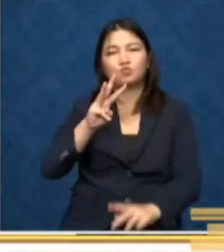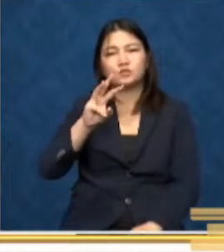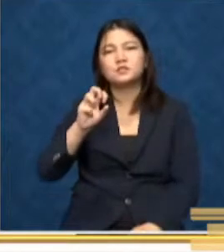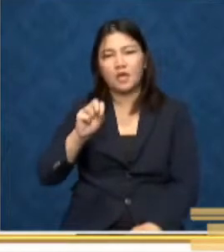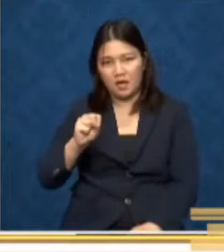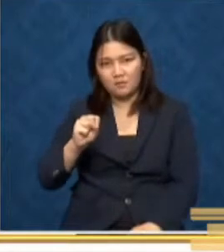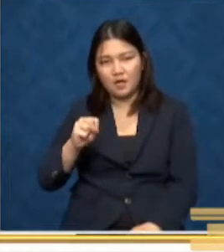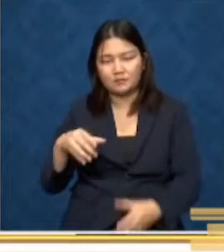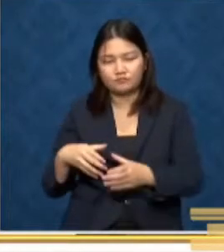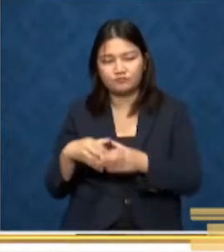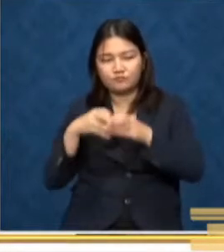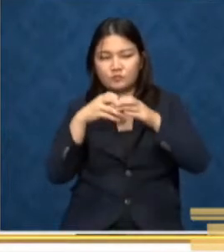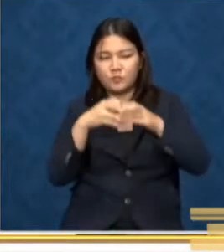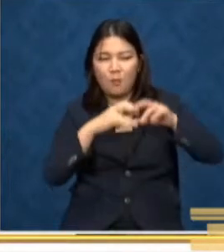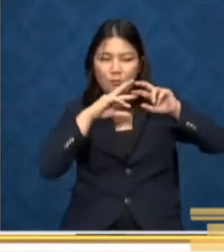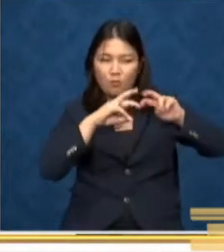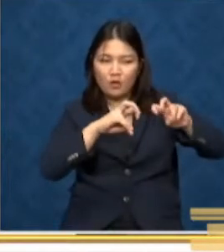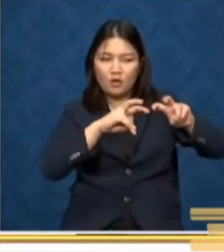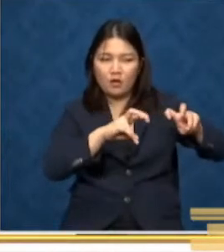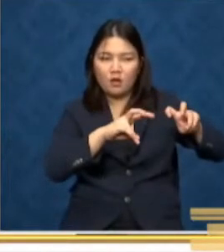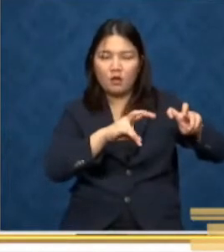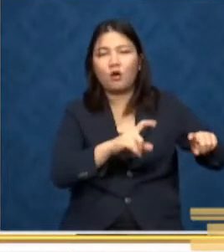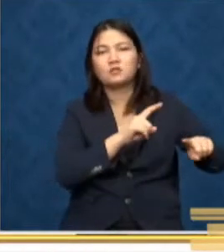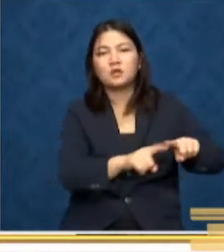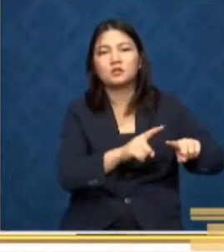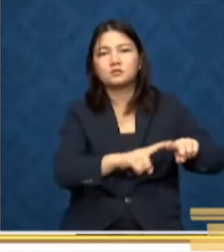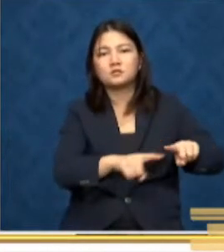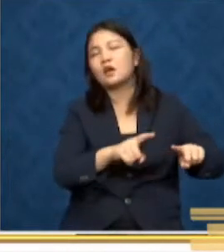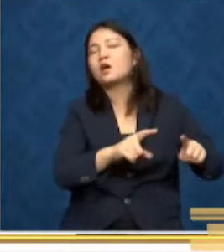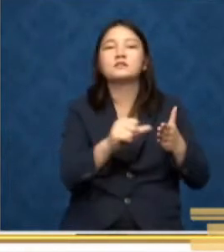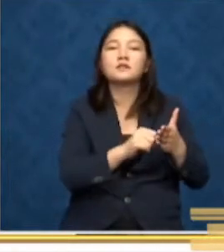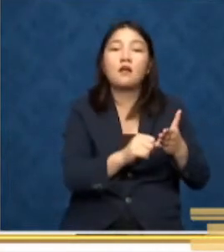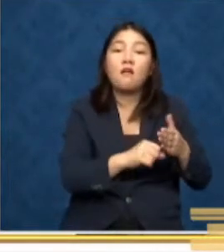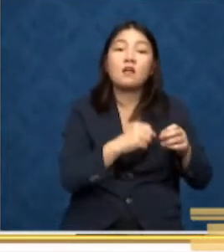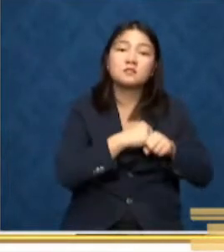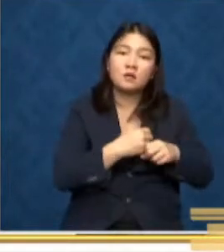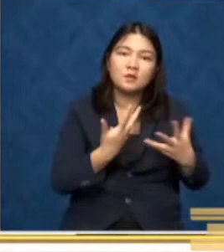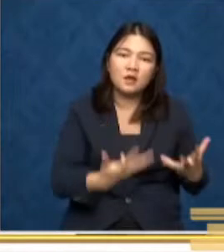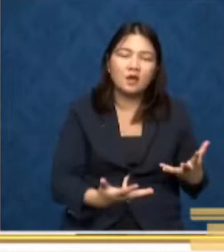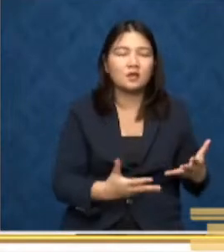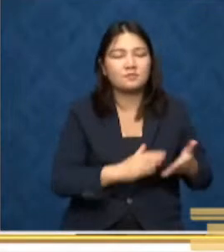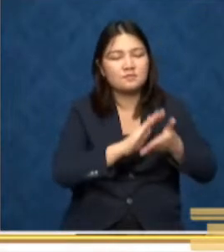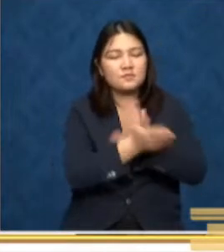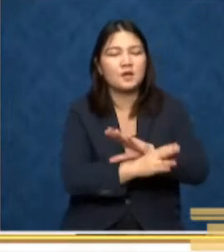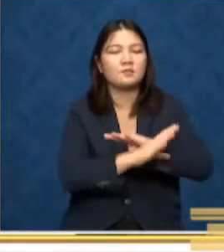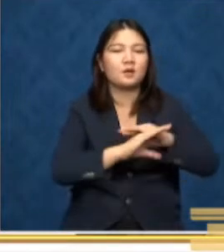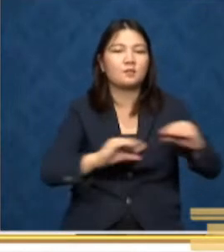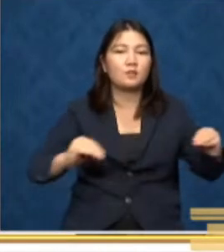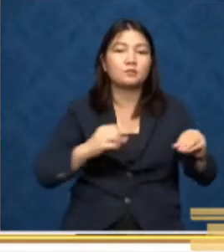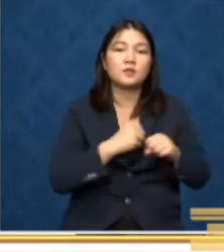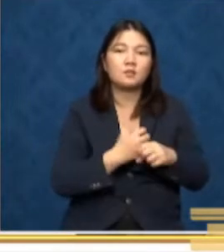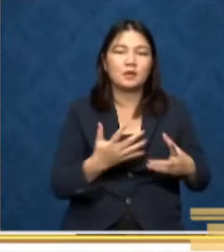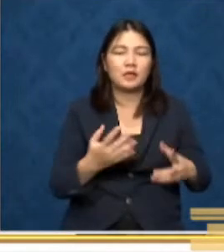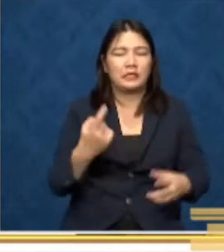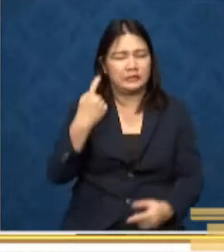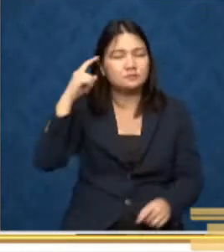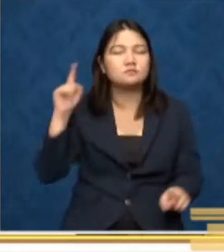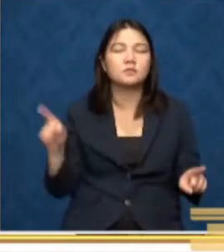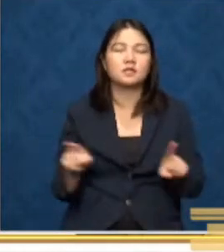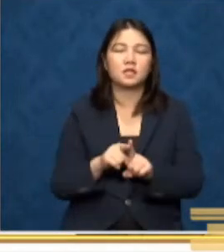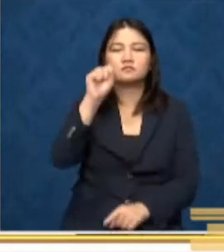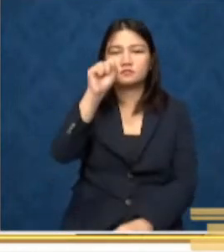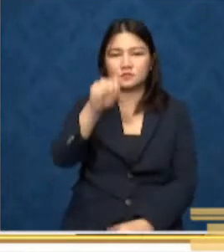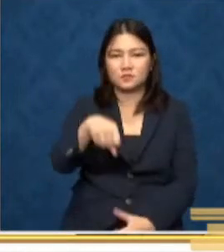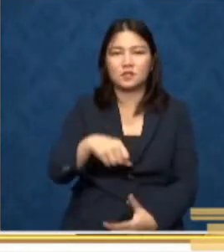กษาหาข้อเท็จจริงหาทางออกหาทางสันติภาพให้เกิดขึ้นผมจึงเห็นด้วยอย่างยิ่งและ